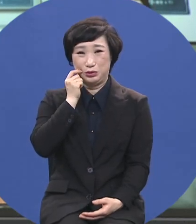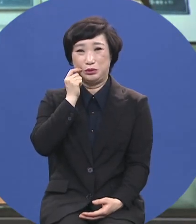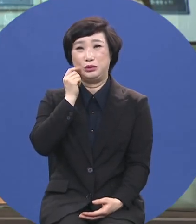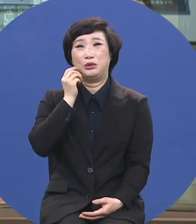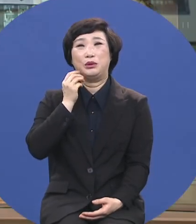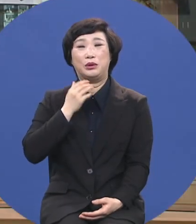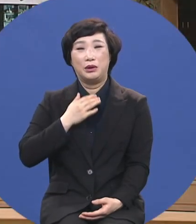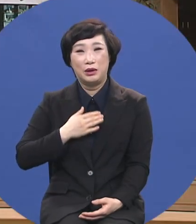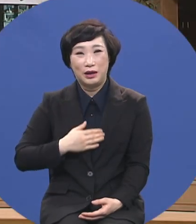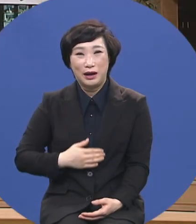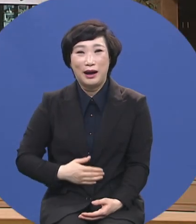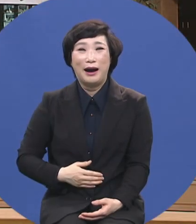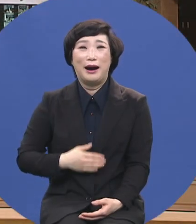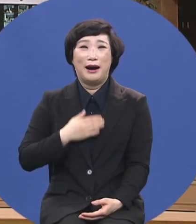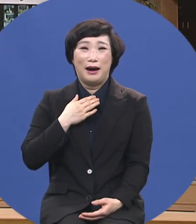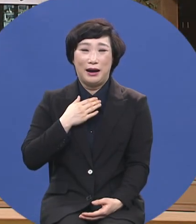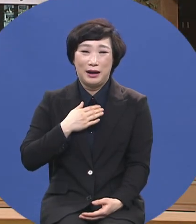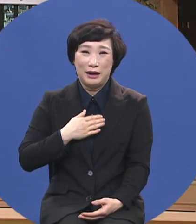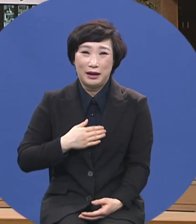갚을 줄